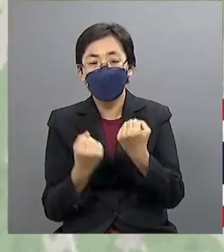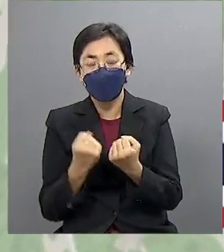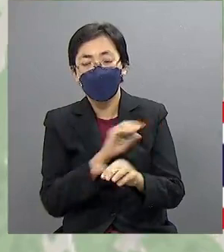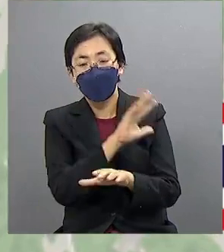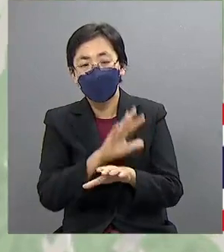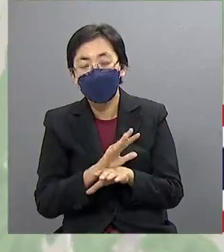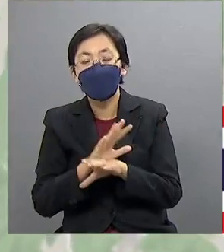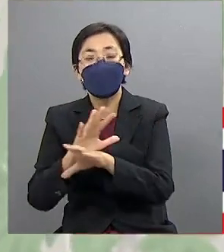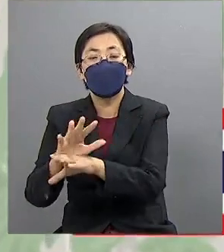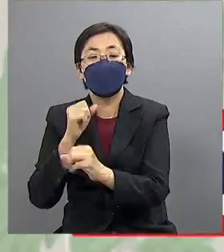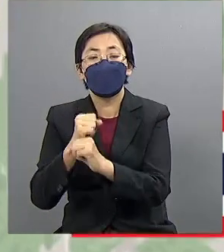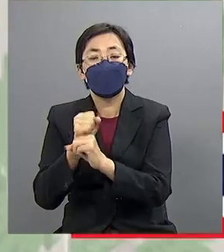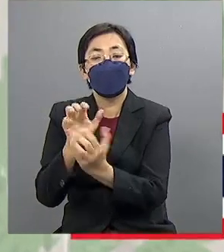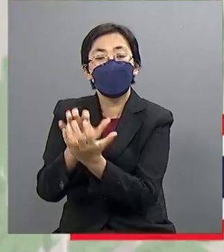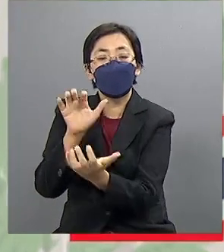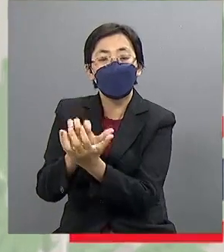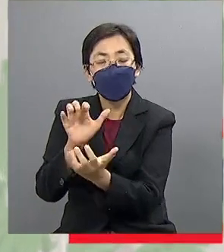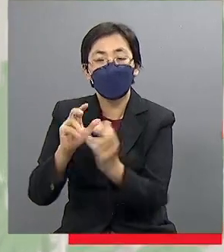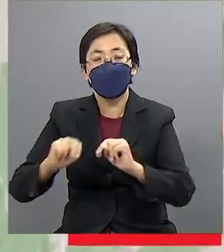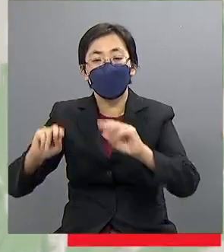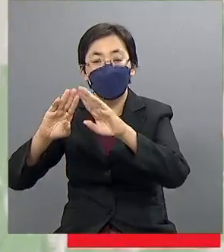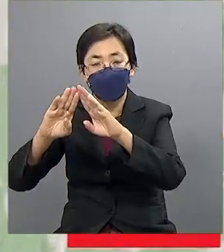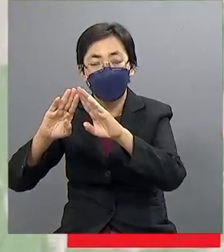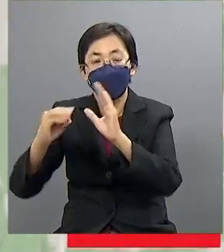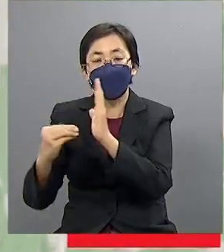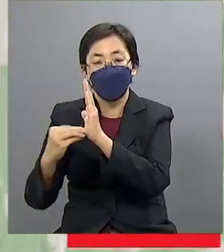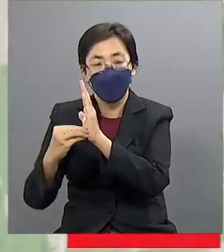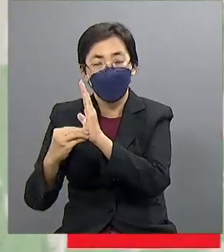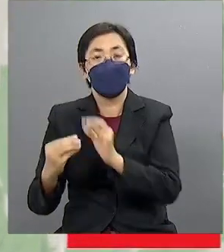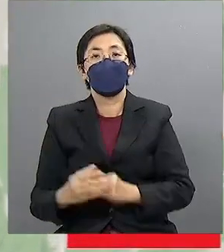สมุทรปราการนครปฐมและกรุงเทพฯ